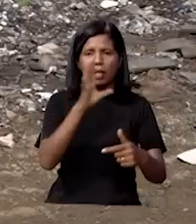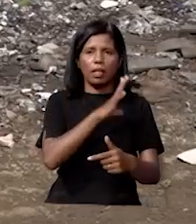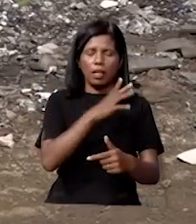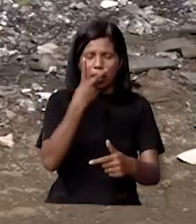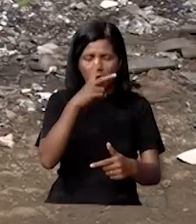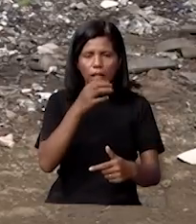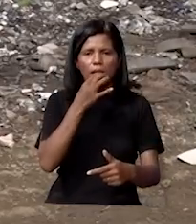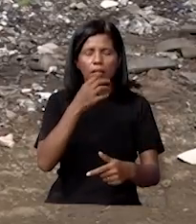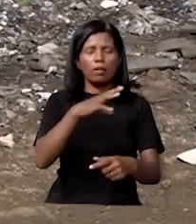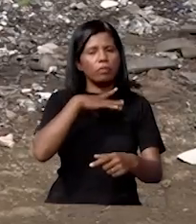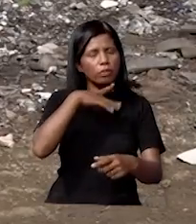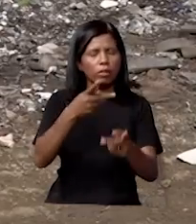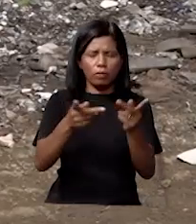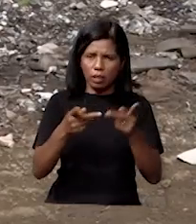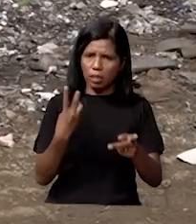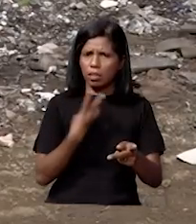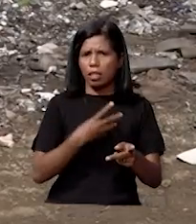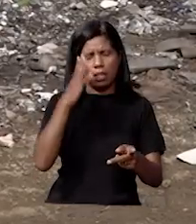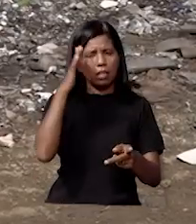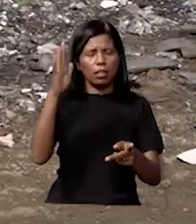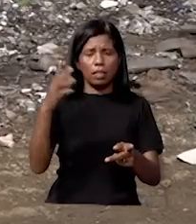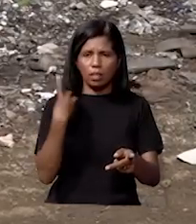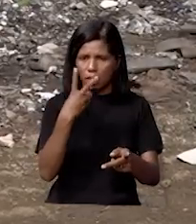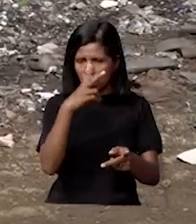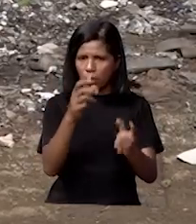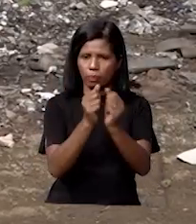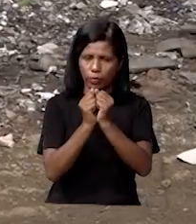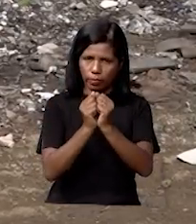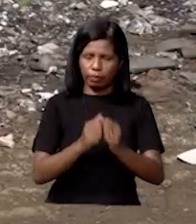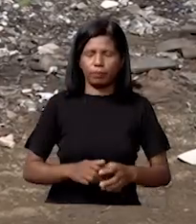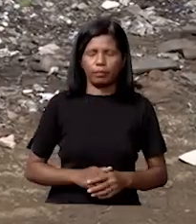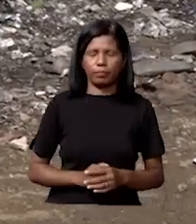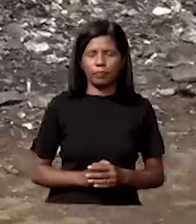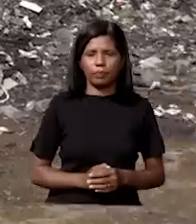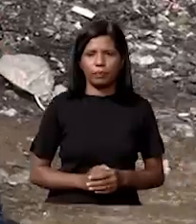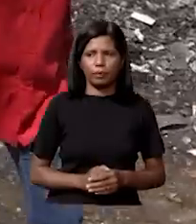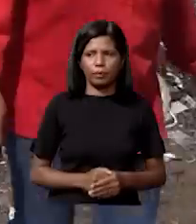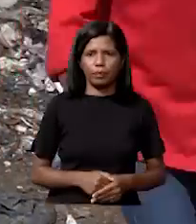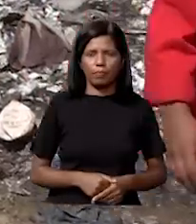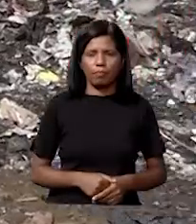nebe dala ruma itala imazina turmai ita bahare hamotuk.